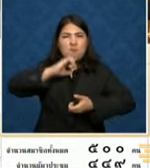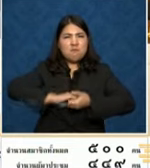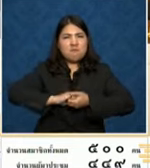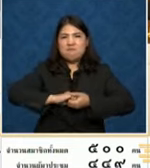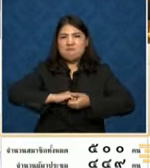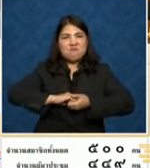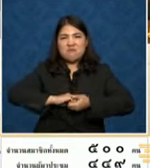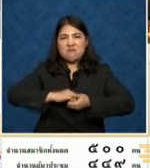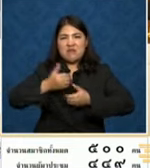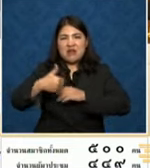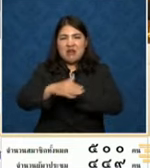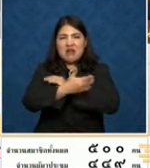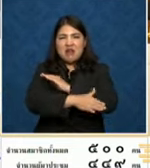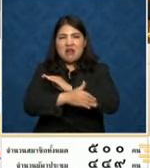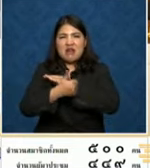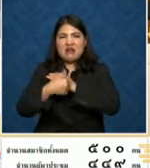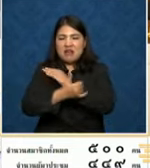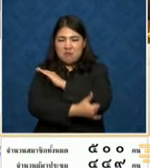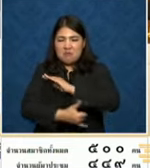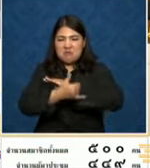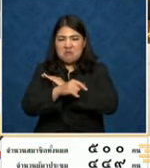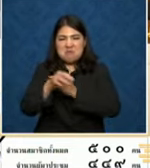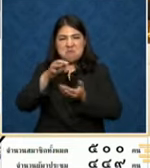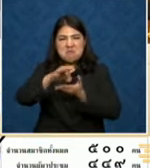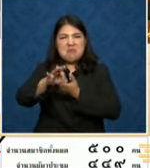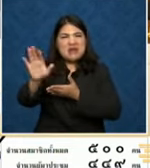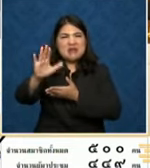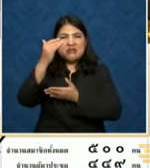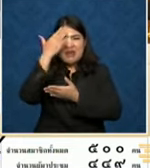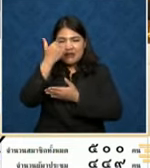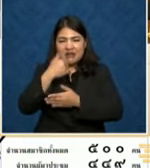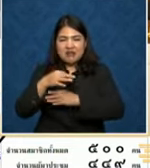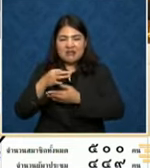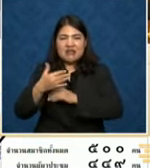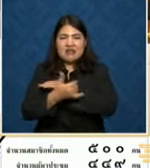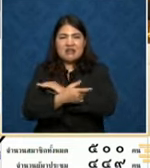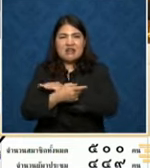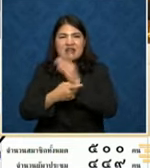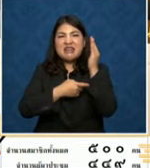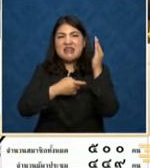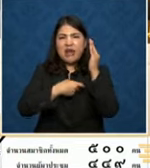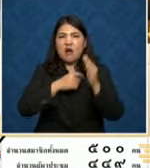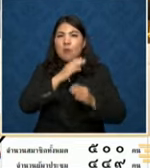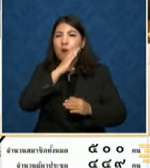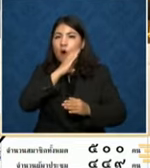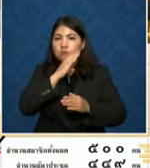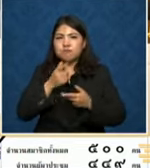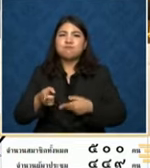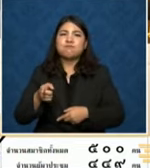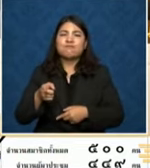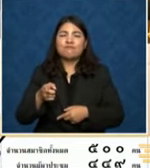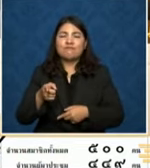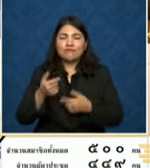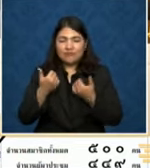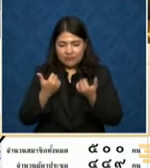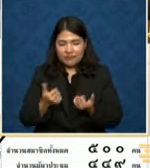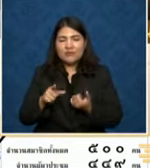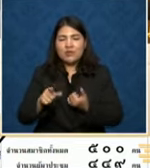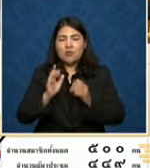ไม่ซื้อยางจากประเทศเพื่อนบ้านยางเด็ดขาดโดยเฉพาะยางเถื่อนนะครับอันนี้ผมขอขอบคุณมาในหน้า